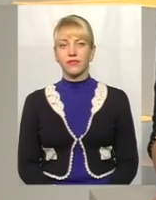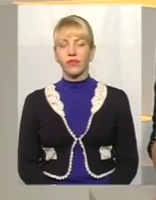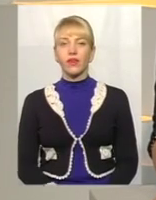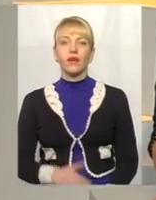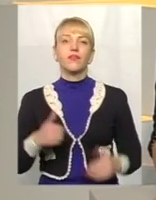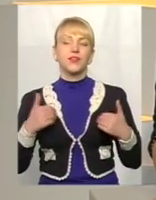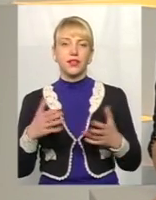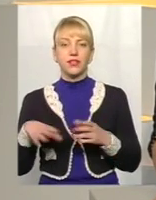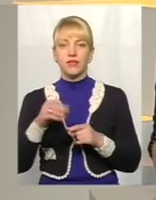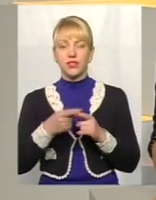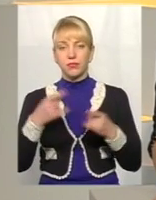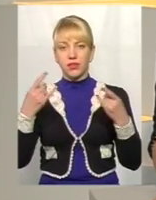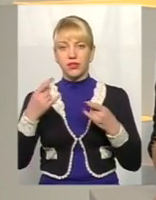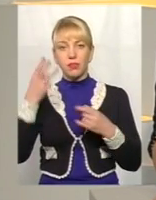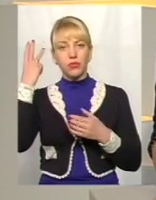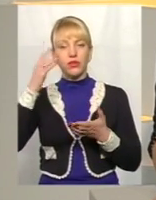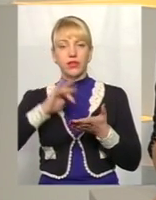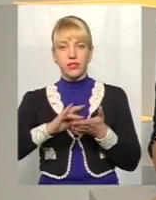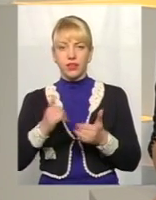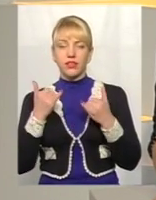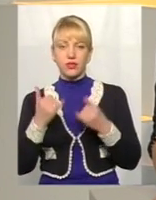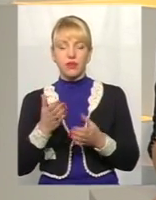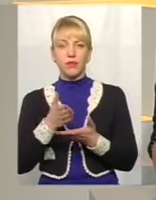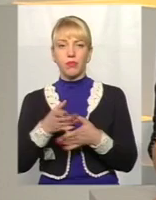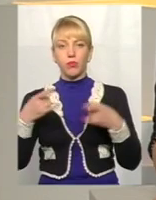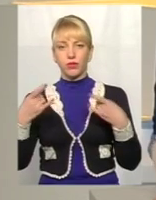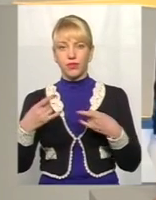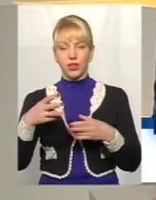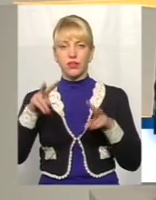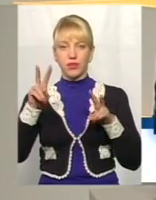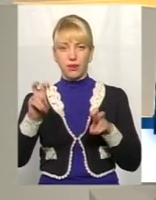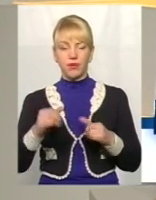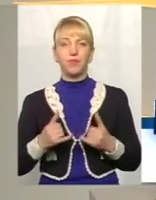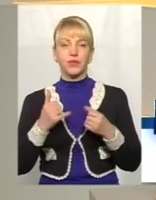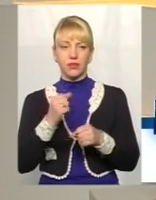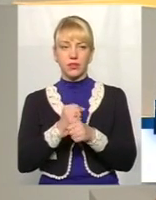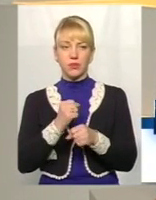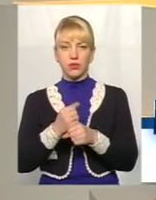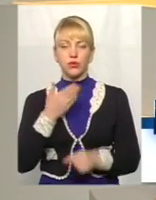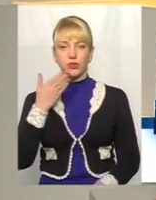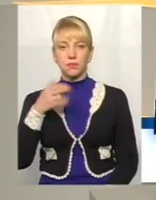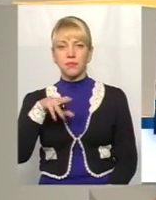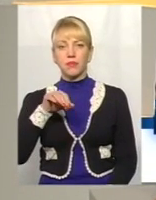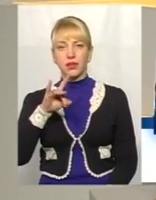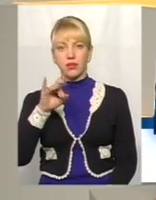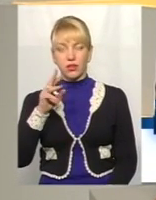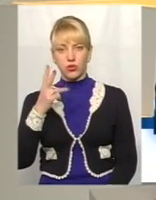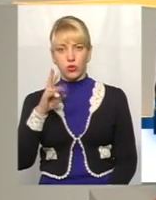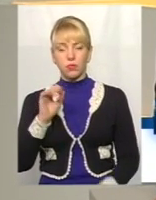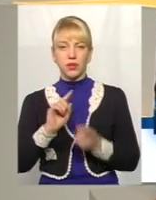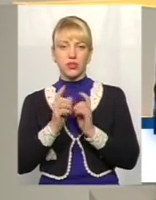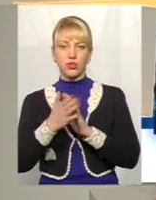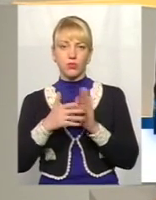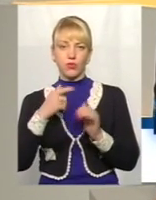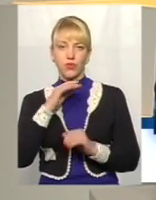Мої щирі вітання усім телеглядачам Поділля Центр. Сьогодні у прямому ефірі тема. Для вас у студії працює ведуча Юна Мітрашка, сурдопереклад